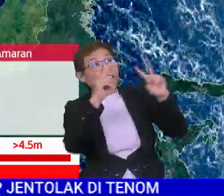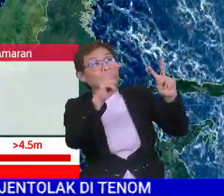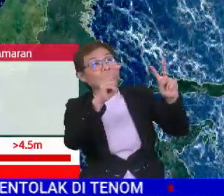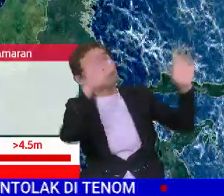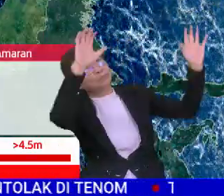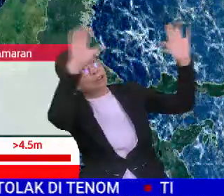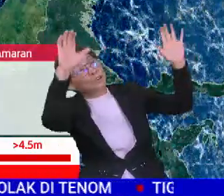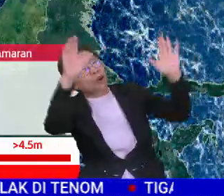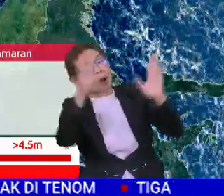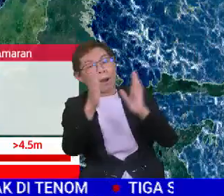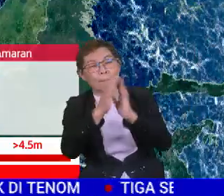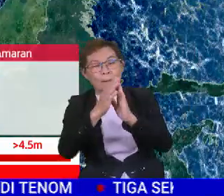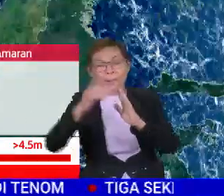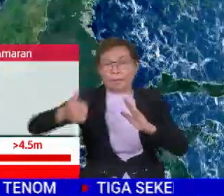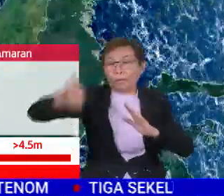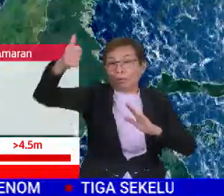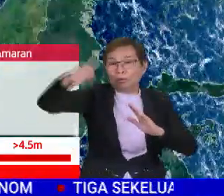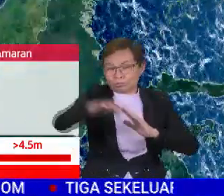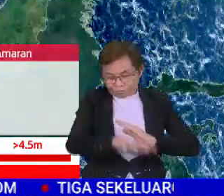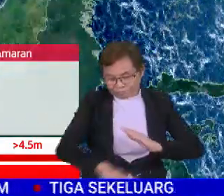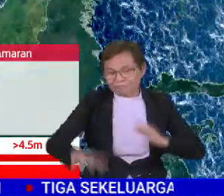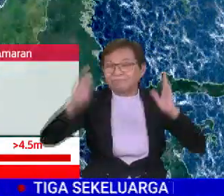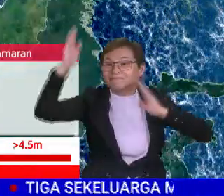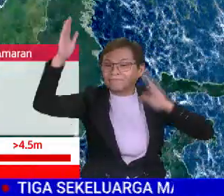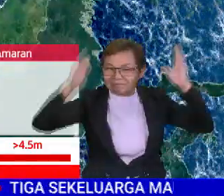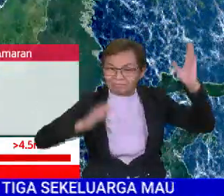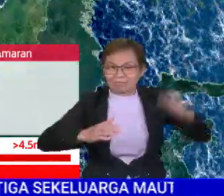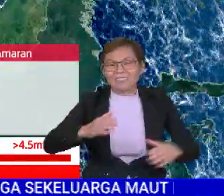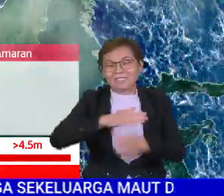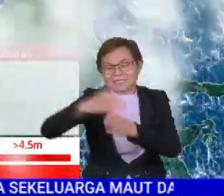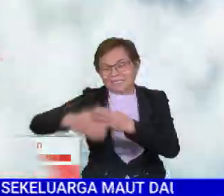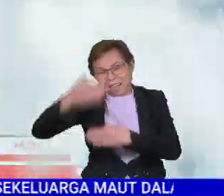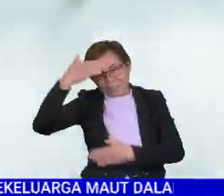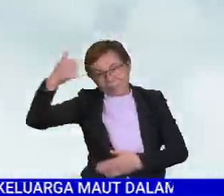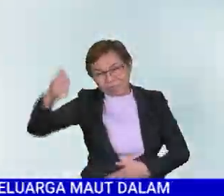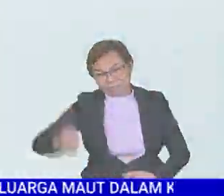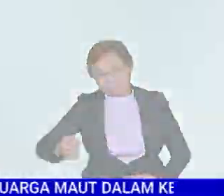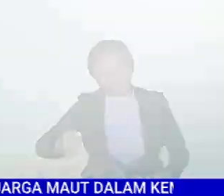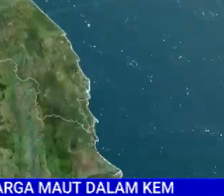tinjauan cuaca bagi bandar-bandar utama di Malaysia. Sekian, Assalamualaikum.